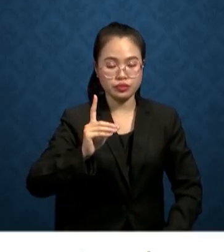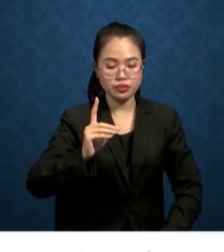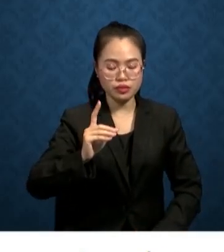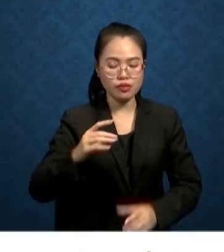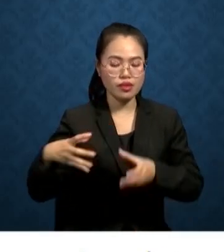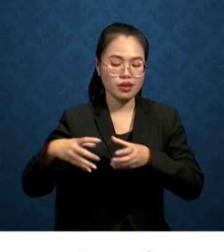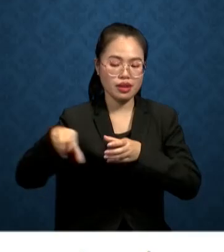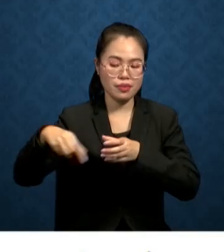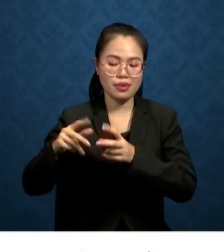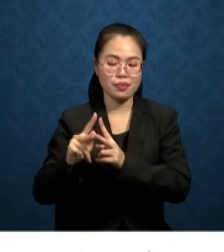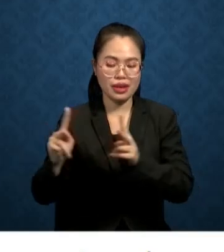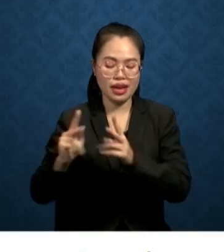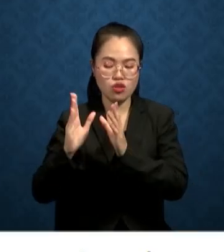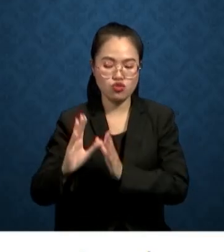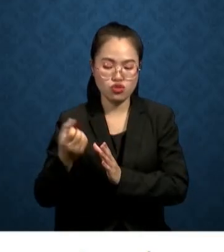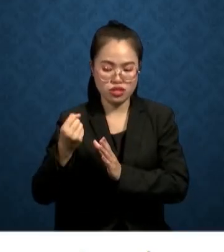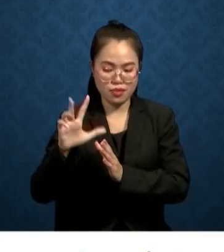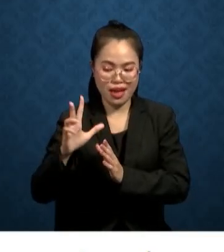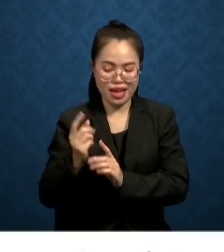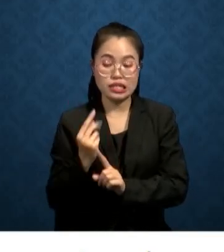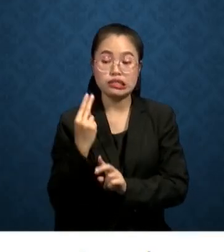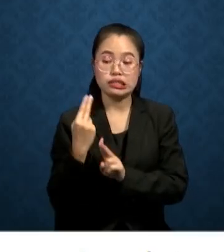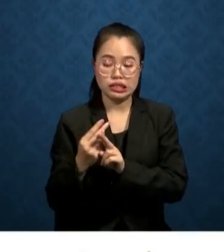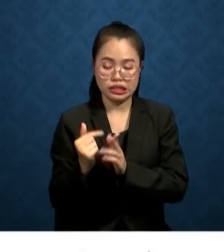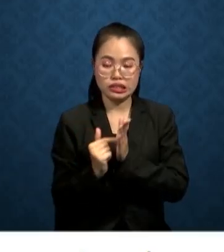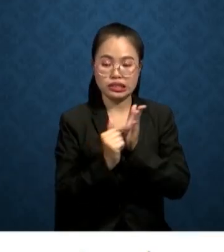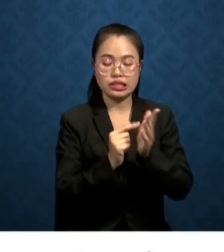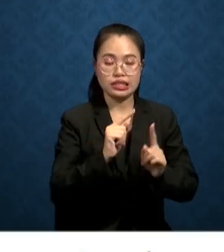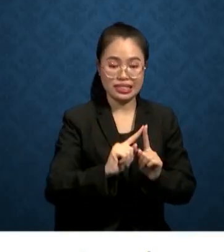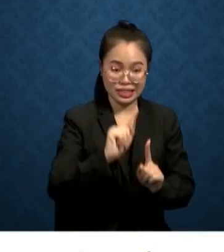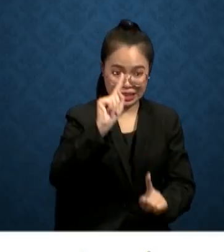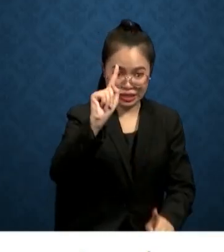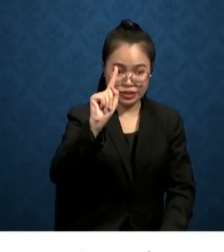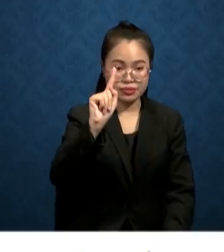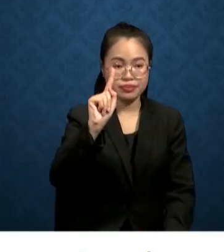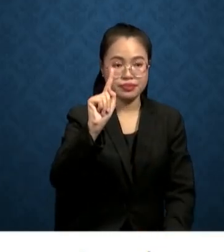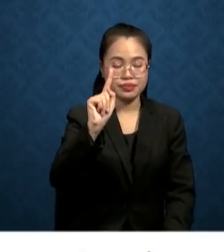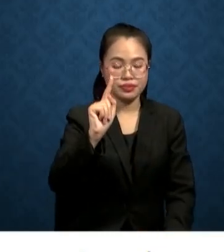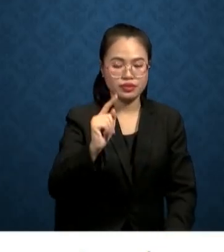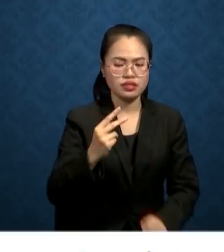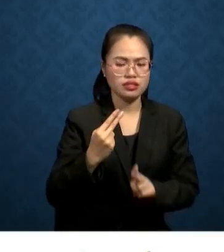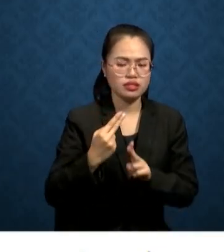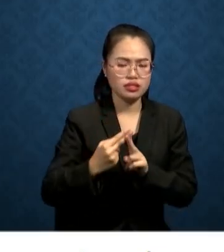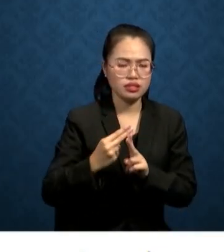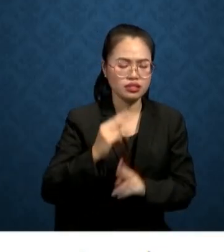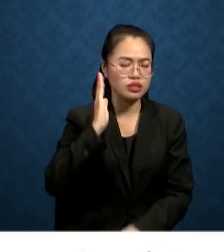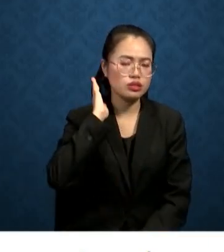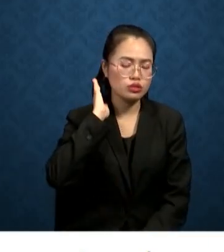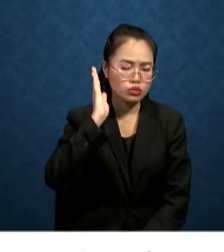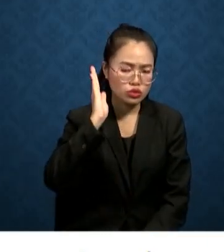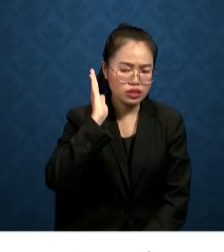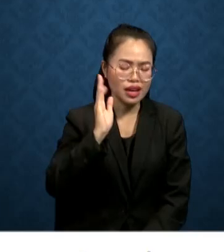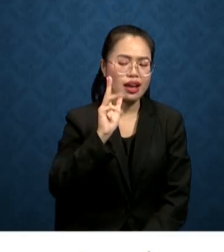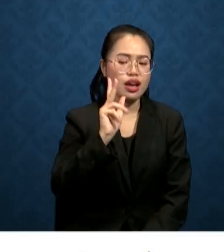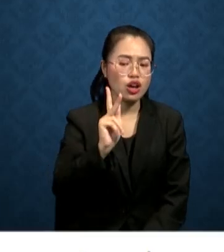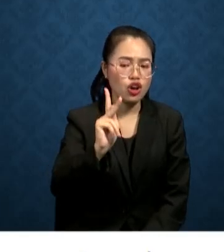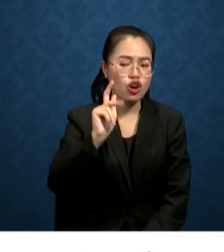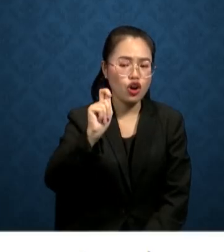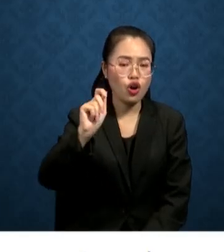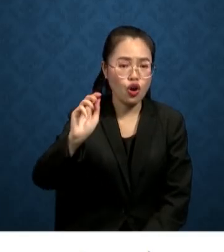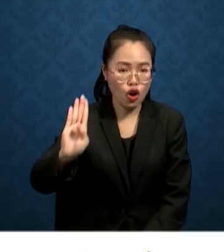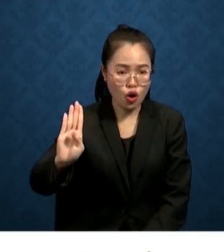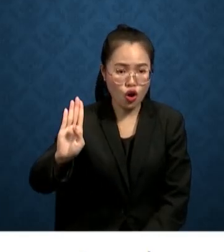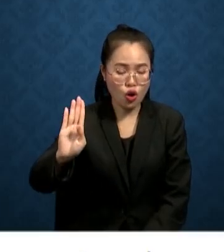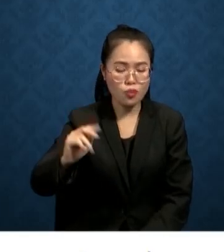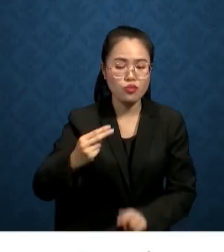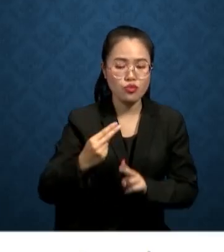15คนดังนี้ 1พันตำรวจเอกกอบอัจจนาจิตติ 2